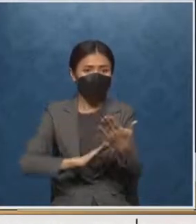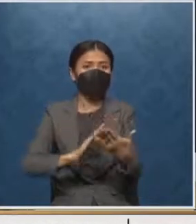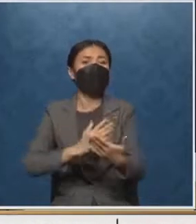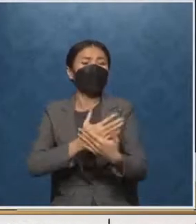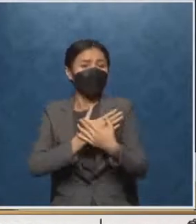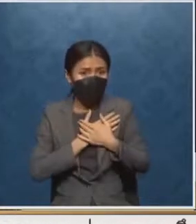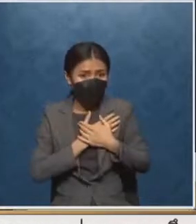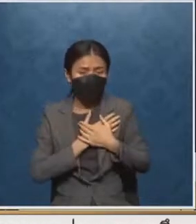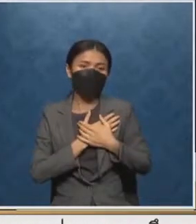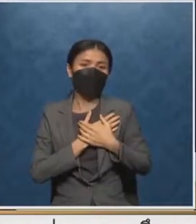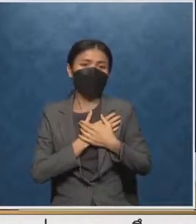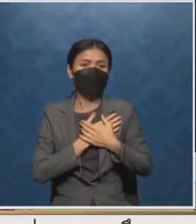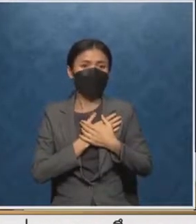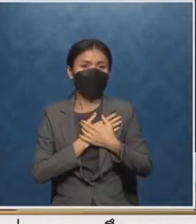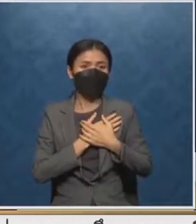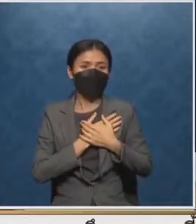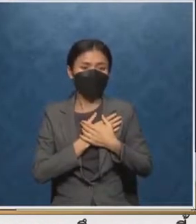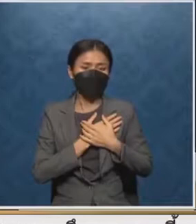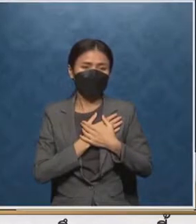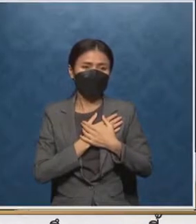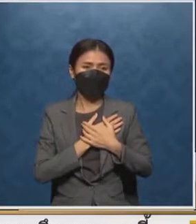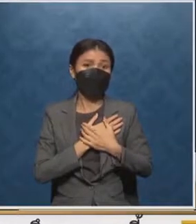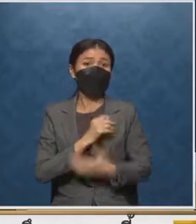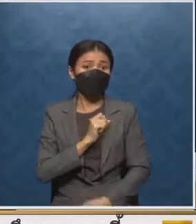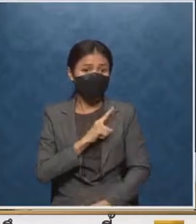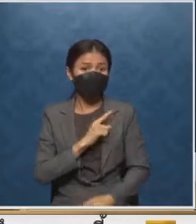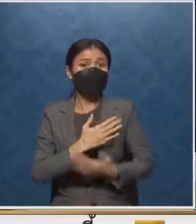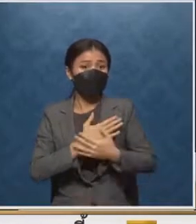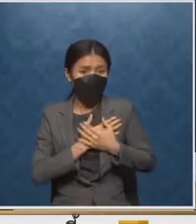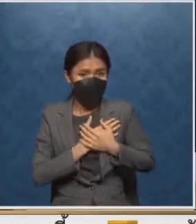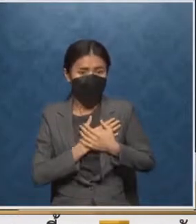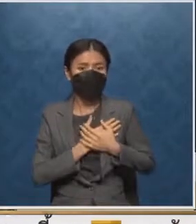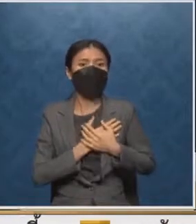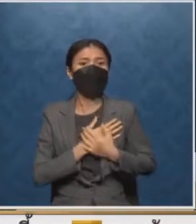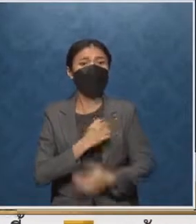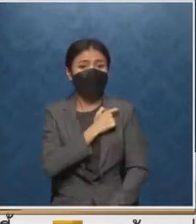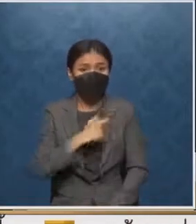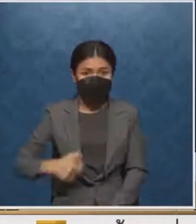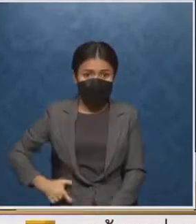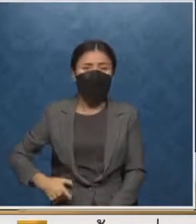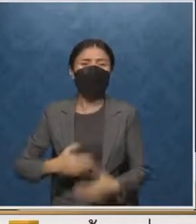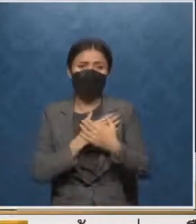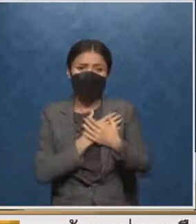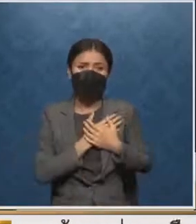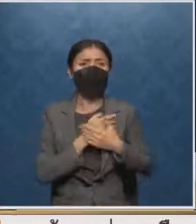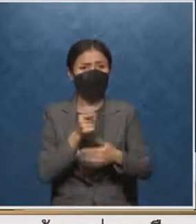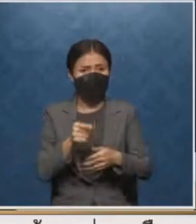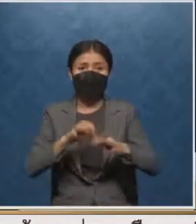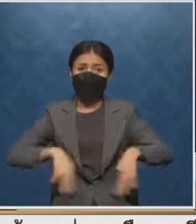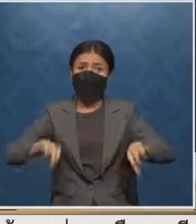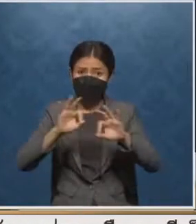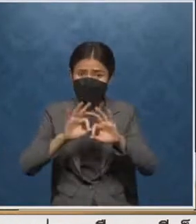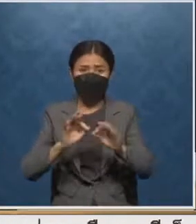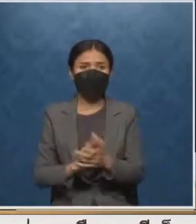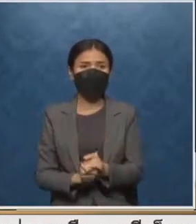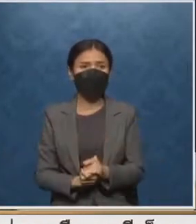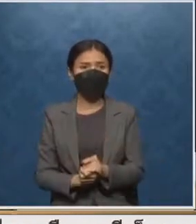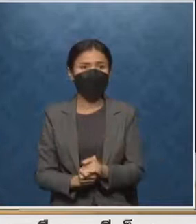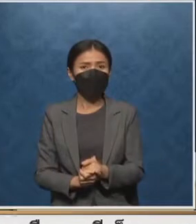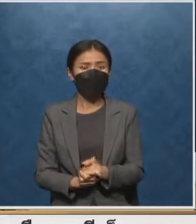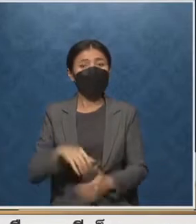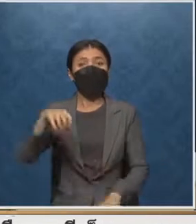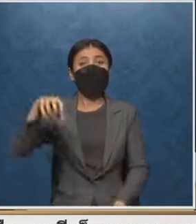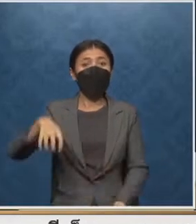ากษัตริย์นะครับอันนี้คือเสาหลักของประเทศไทยดังนั้นเนี่ยครับท่านเป็นสื่อสร้างสรรค์อยากจะ